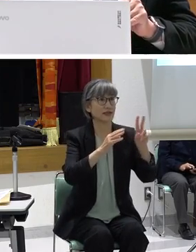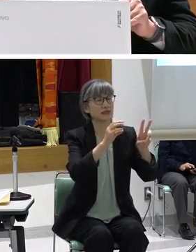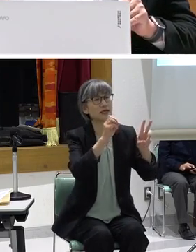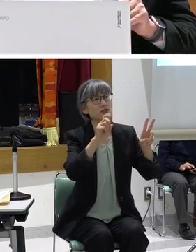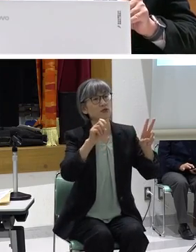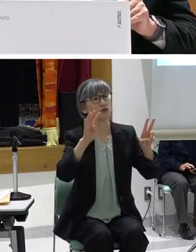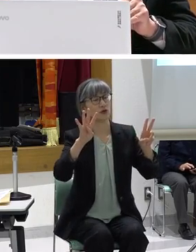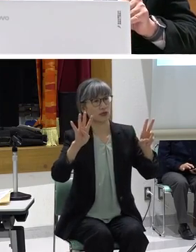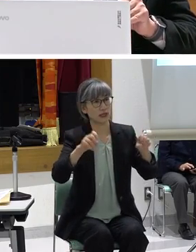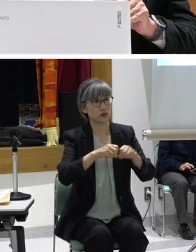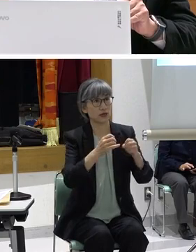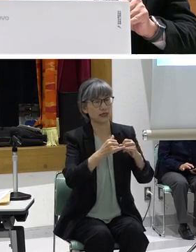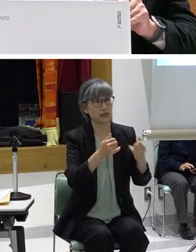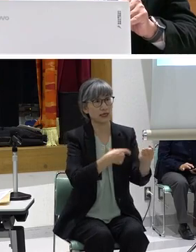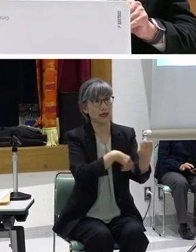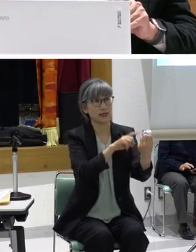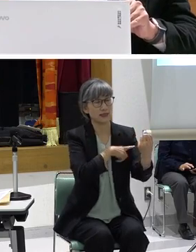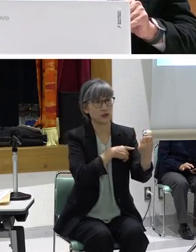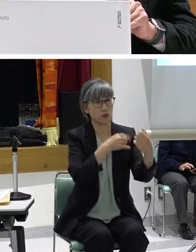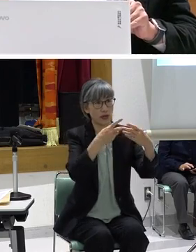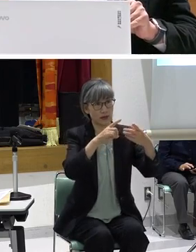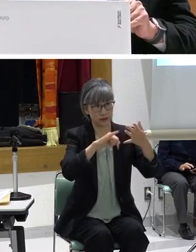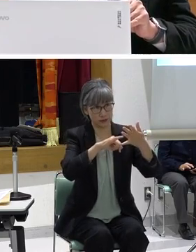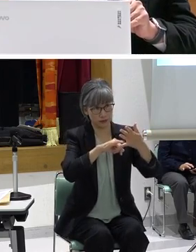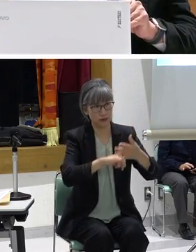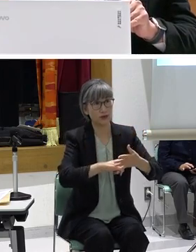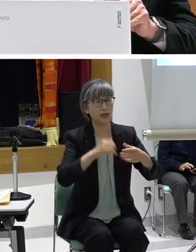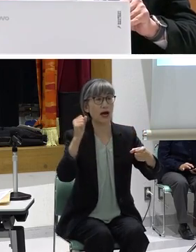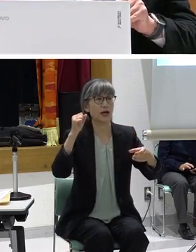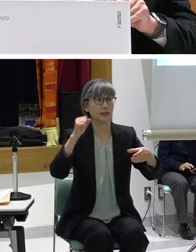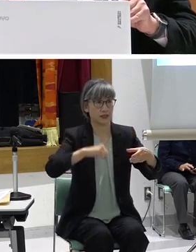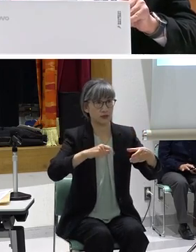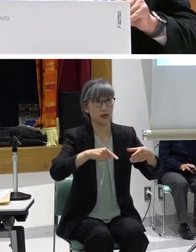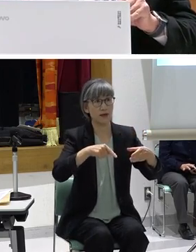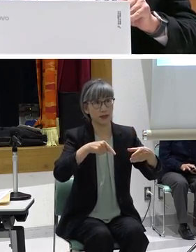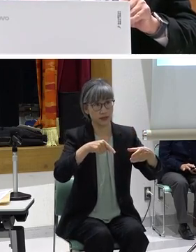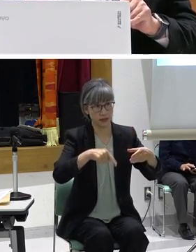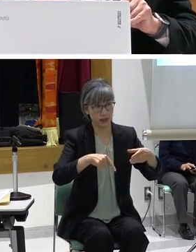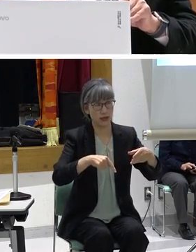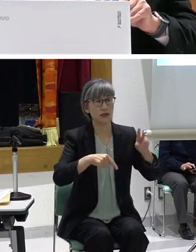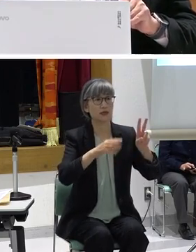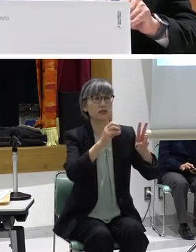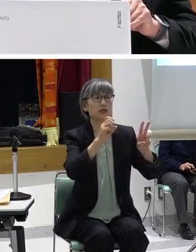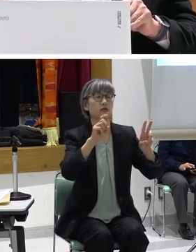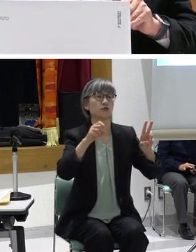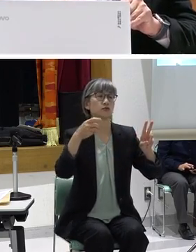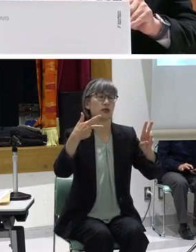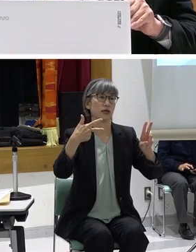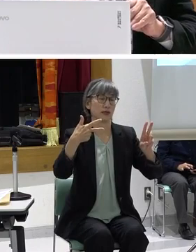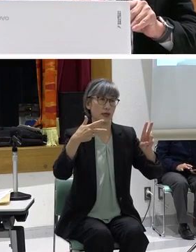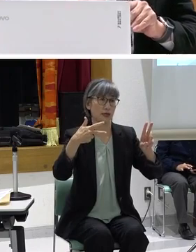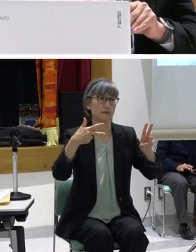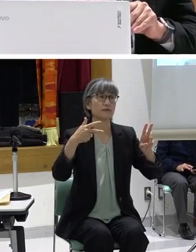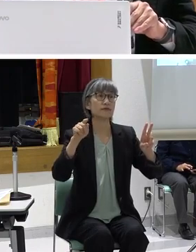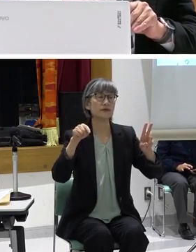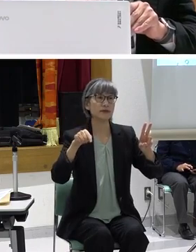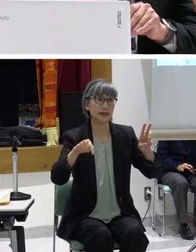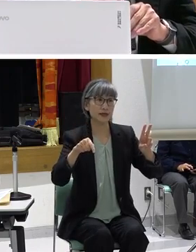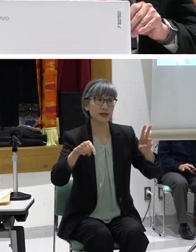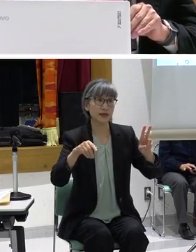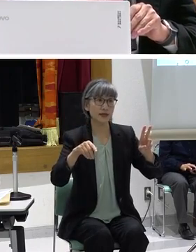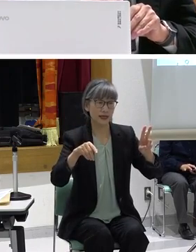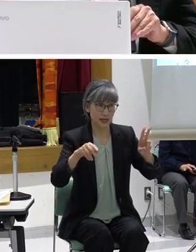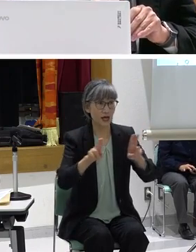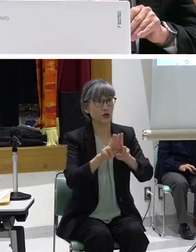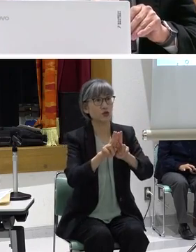年に障害者権利条約が批准をされる。で2017年にね、今日のテーマであります